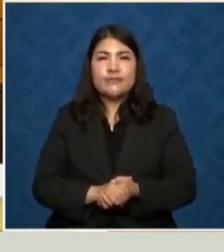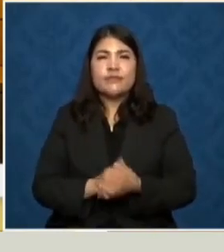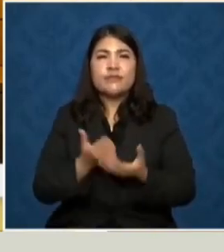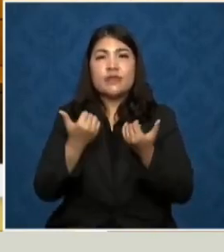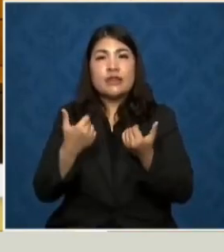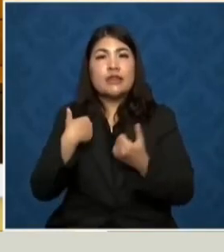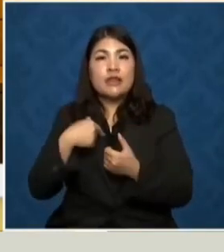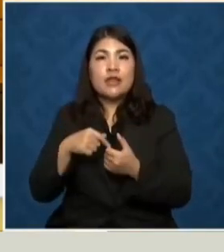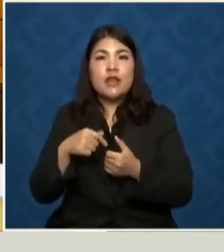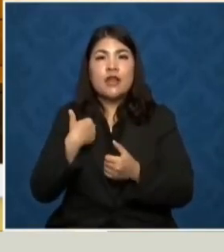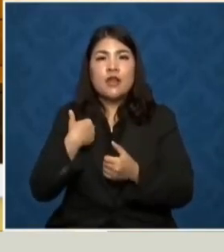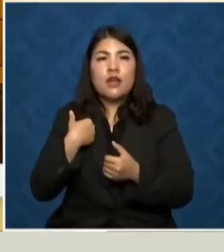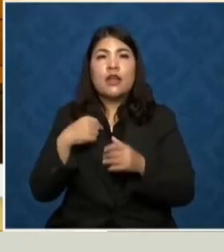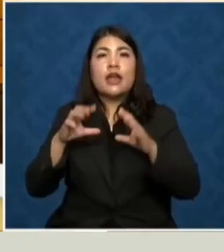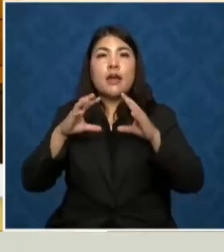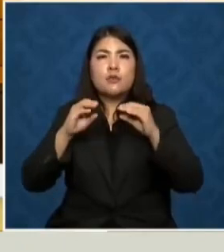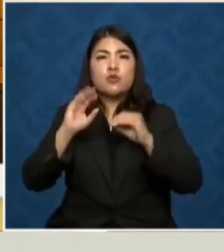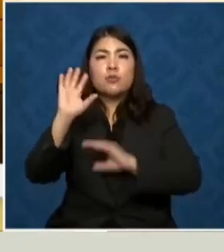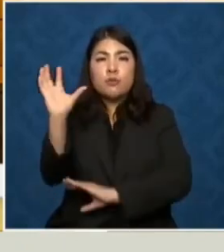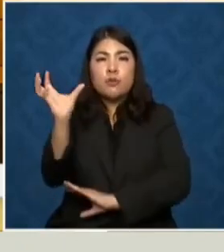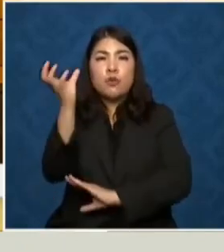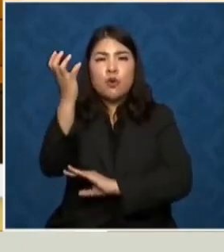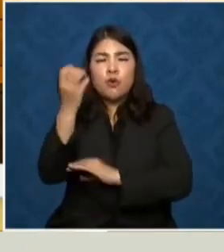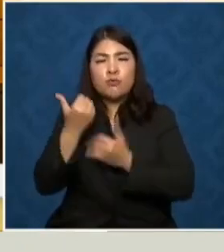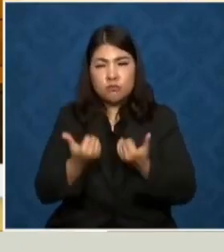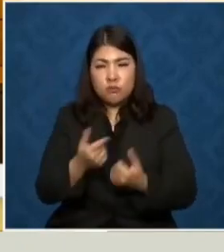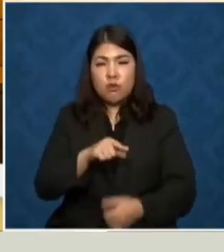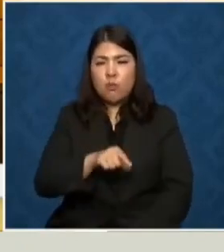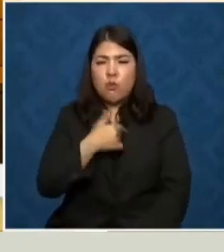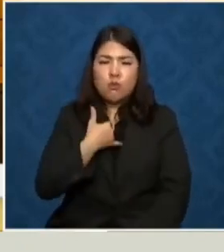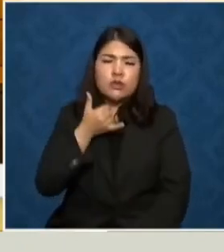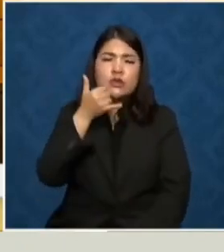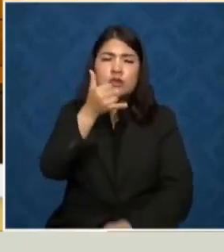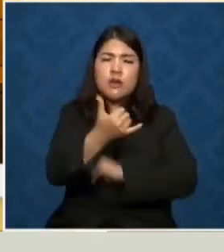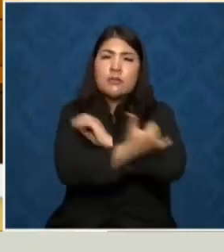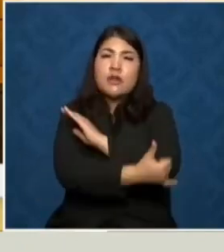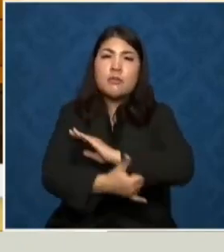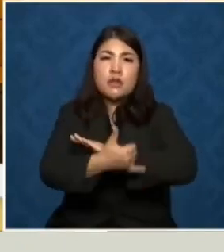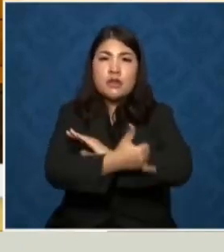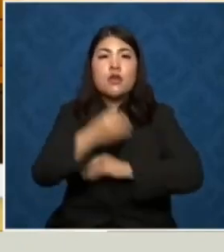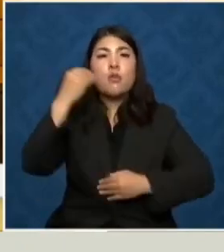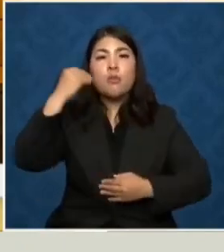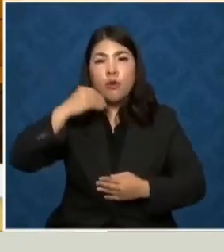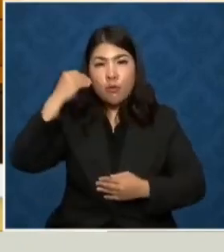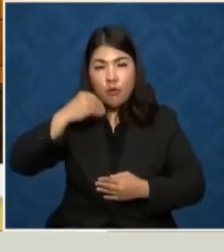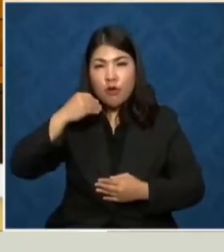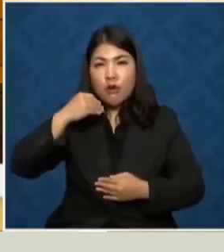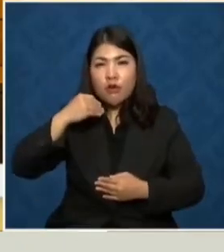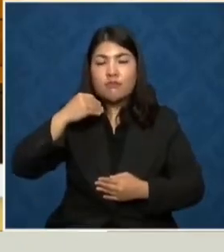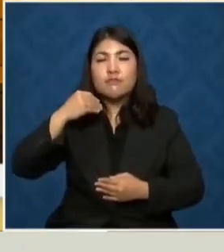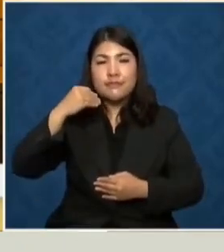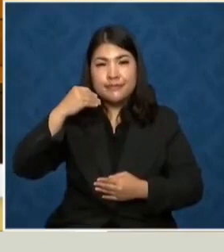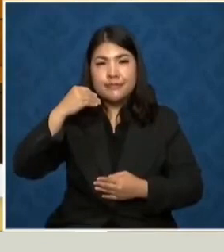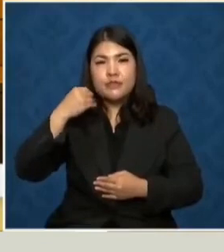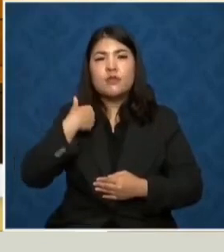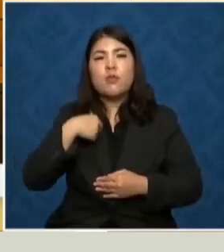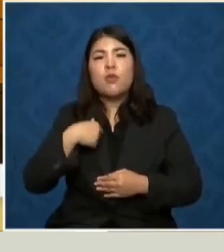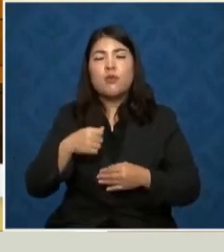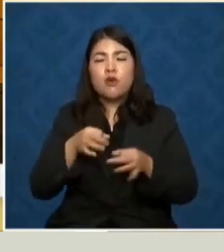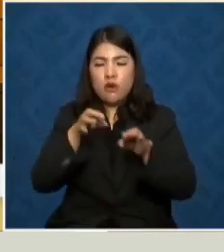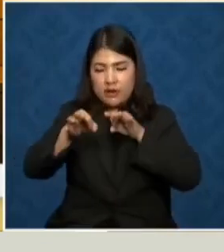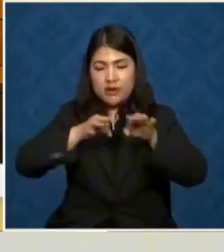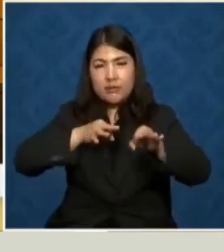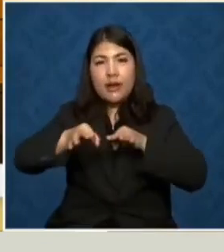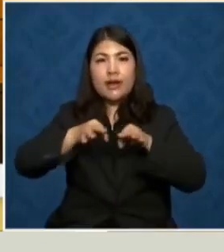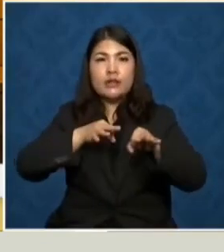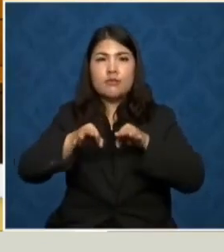กนะครับแน่นอนครับพวกท่านก็บอกอยู่แล้วผมเดินทางไปต่างประเทศบ่อยนะครับแต่ว่าก็ขอชี้แจงนะ